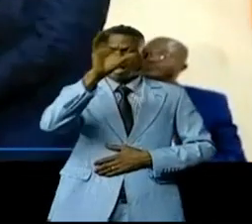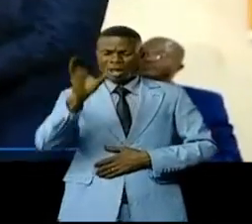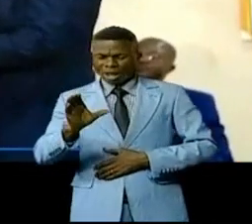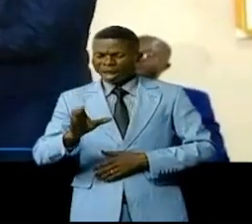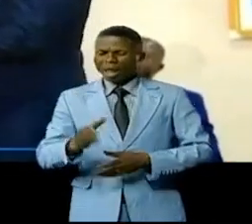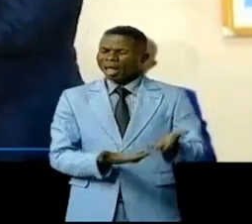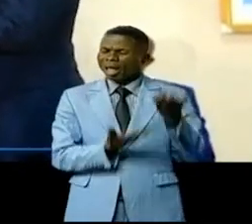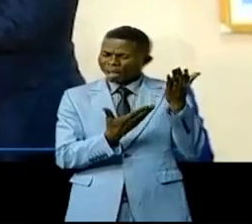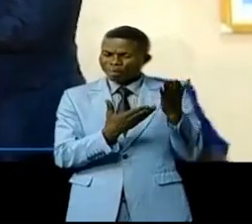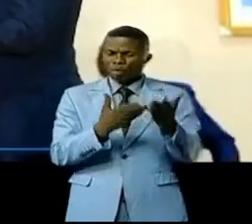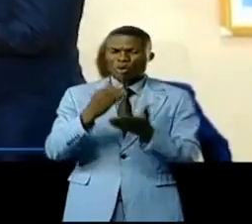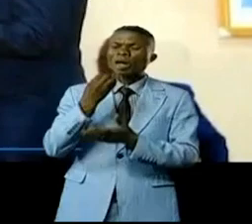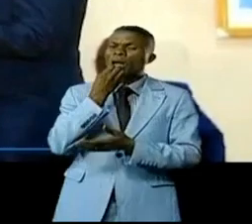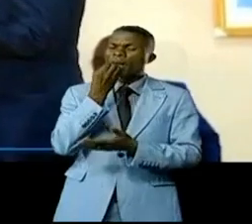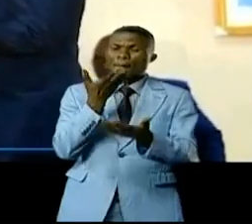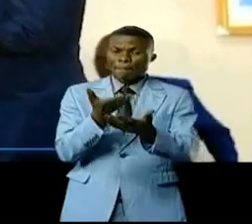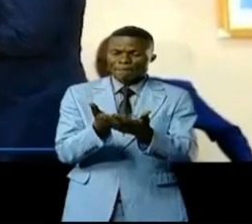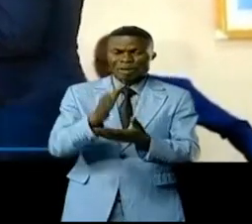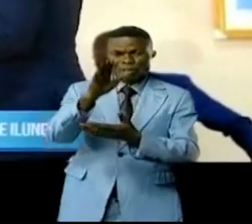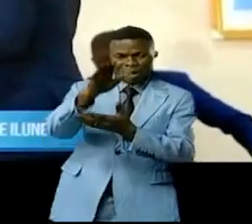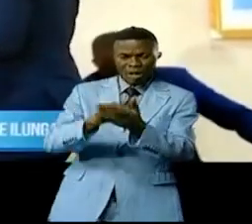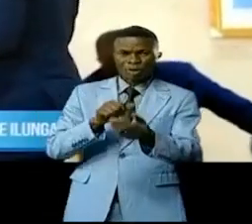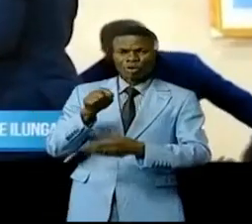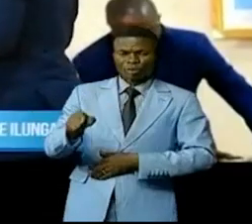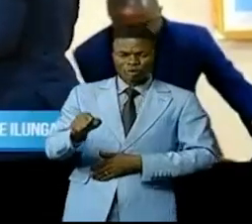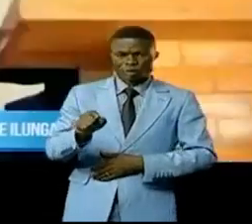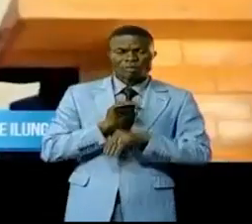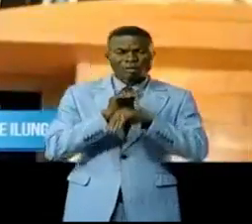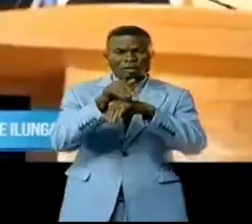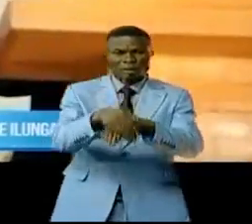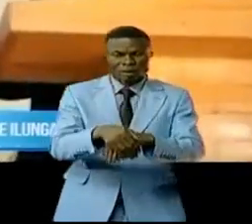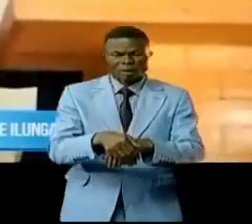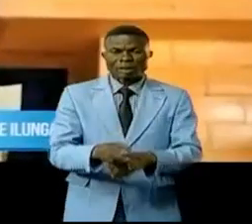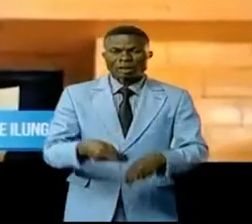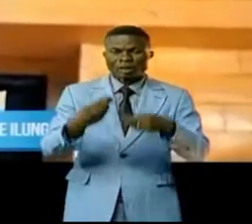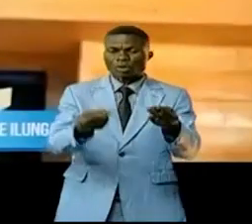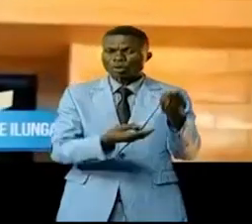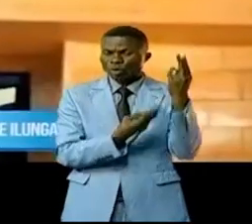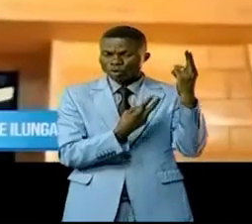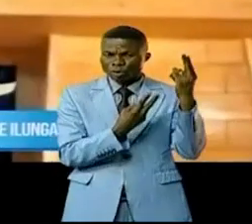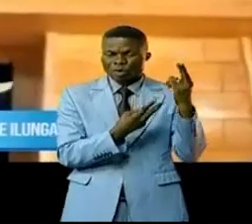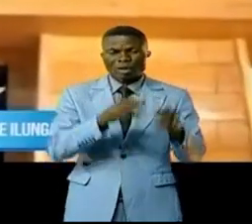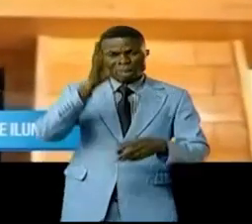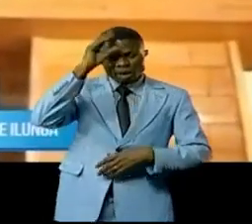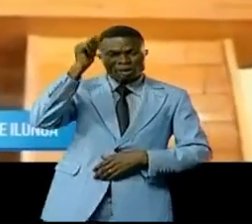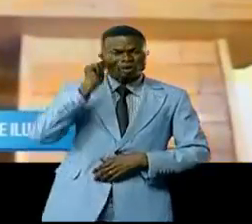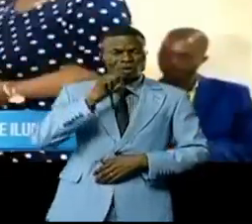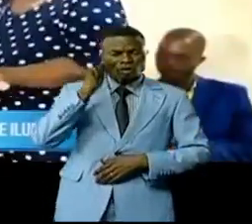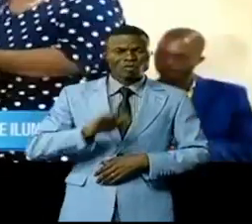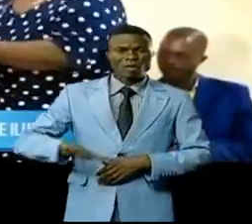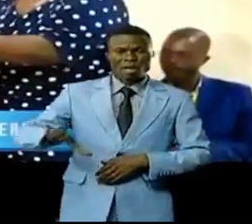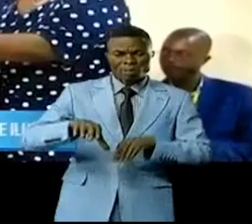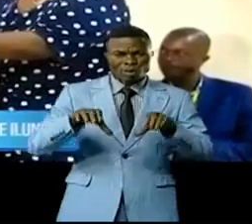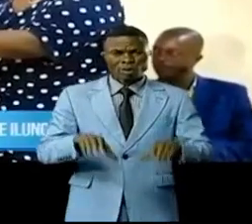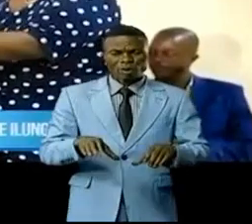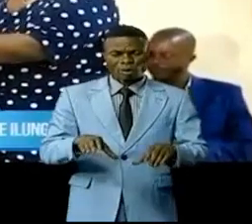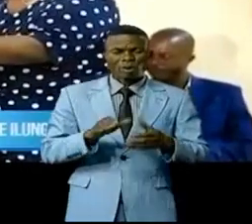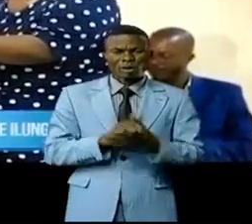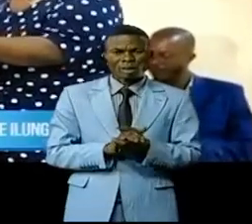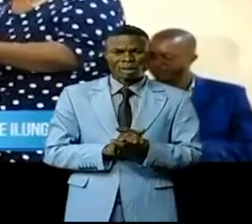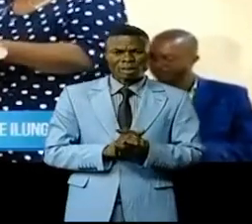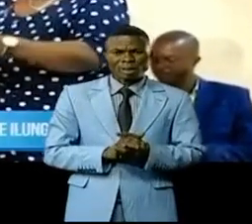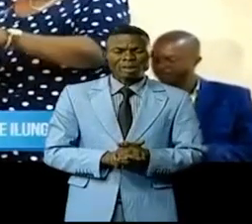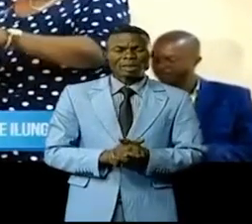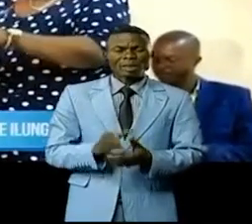riche cérémonie qui a eu le mérite de reconnaître l'engagement des valeureux fils et filles de ce pays à qui des diplômes ont